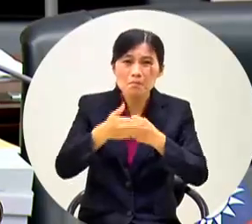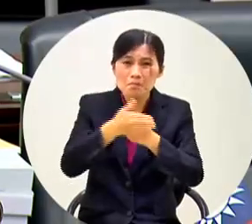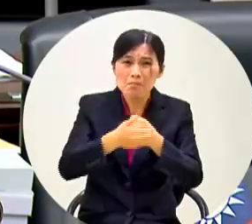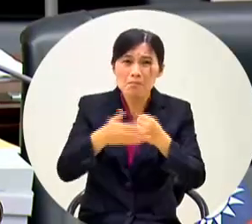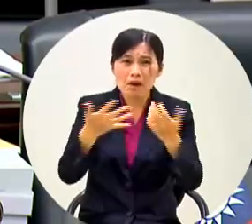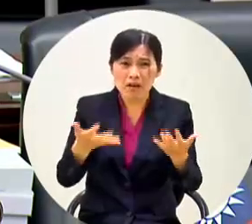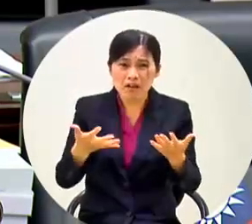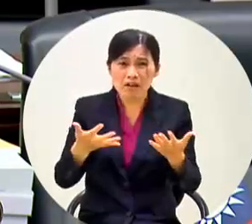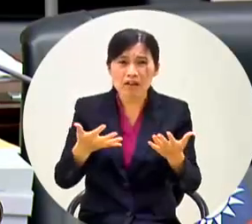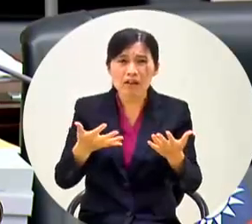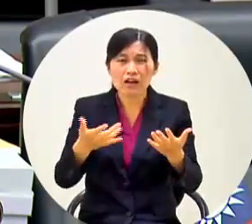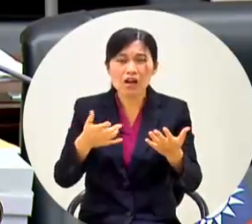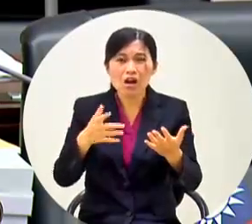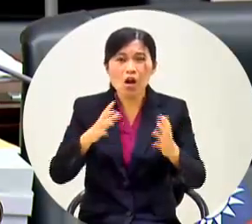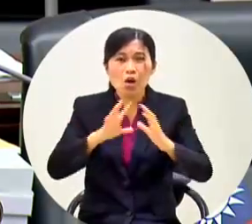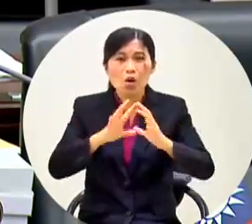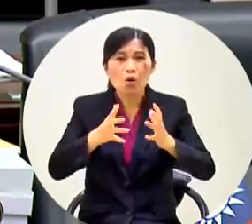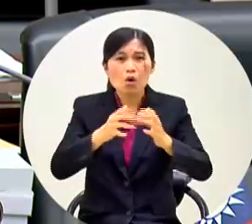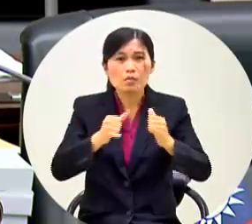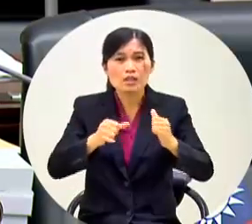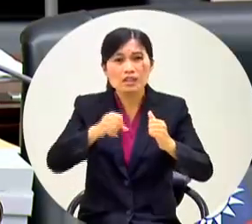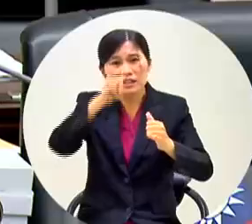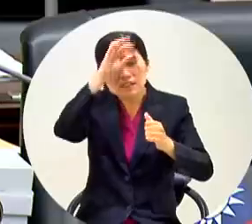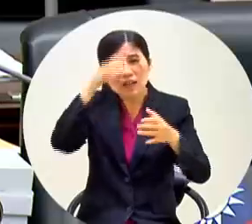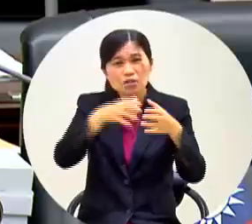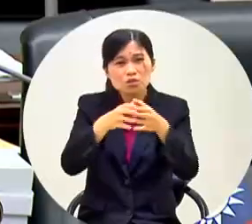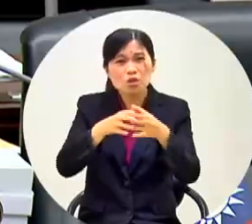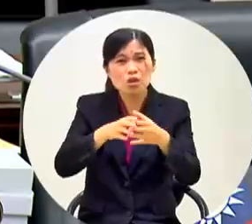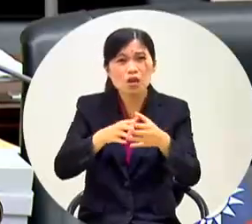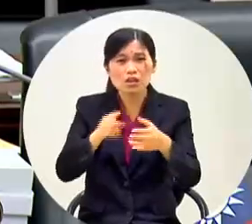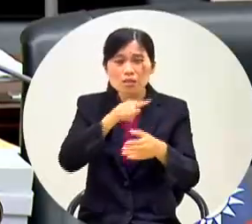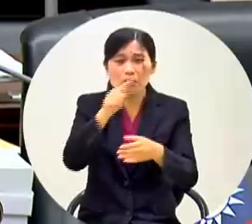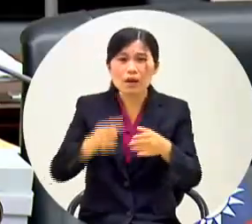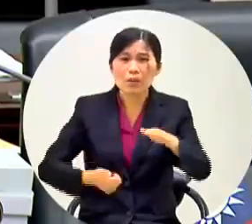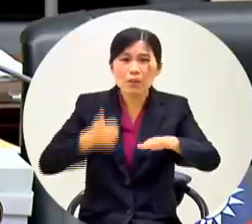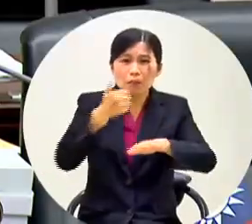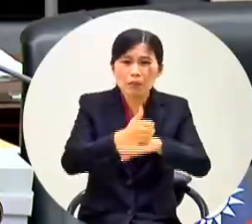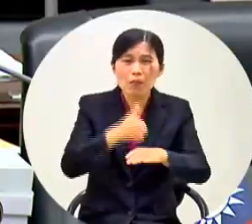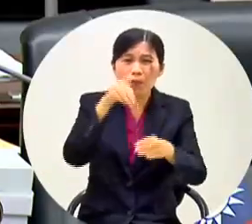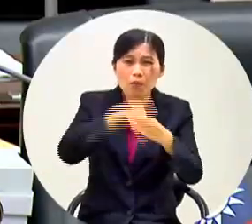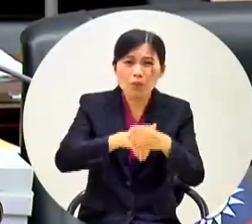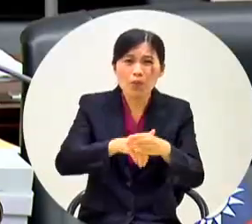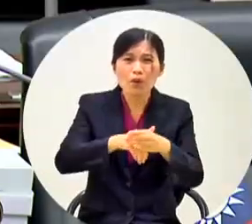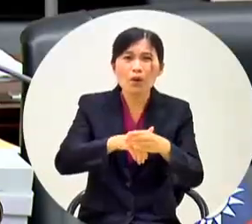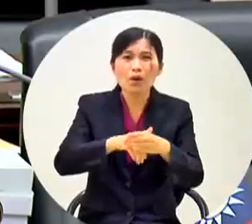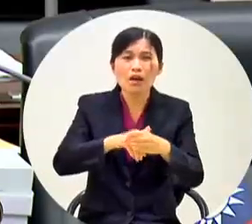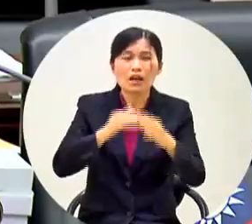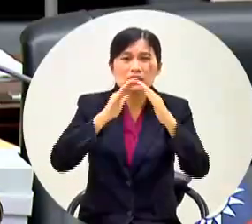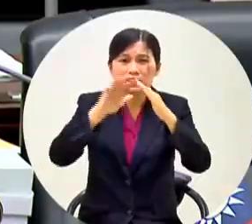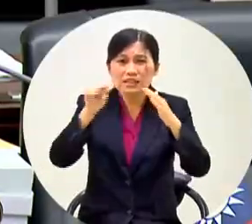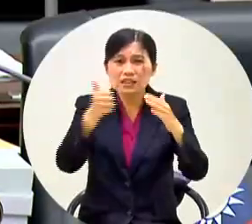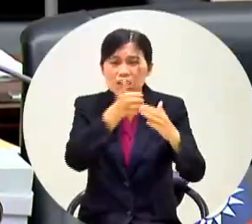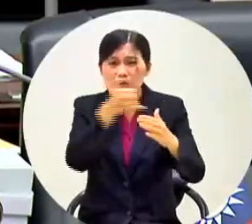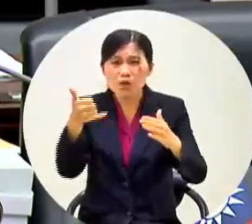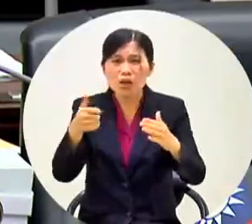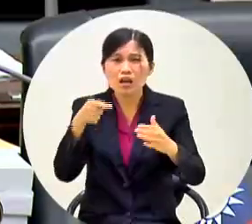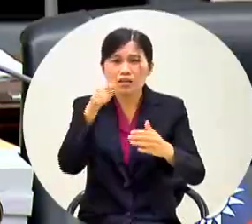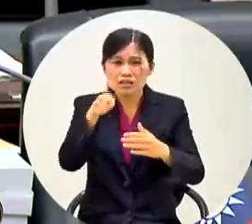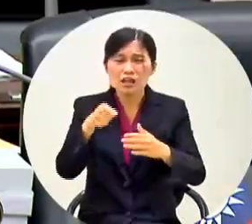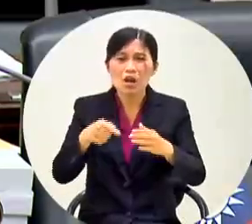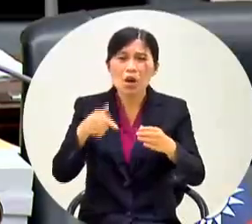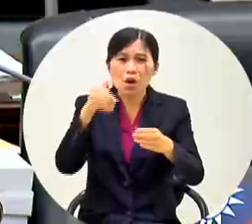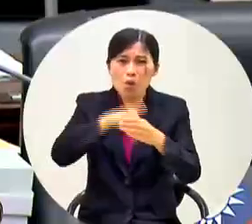了吗？你们下次还要选议长的，选议市议员的，这个都是历史的见